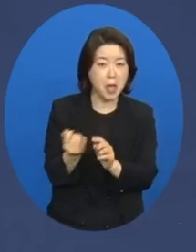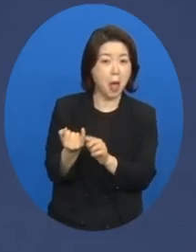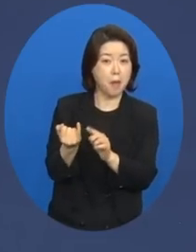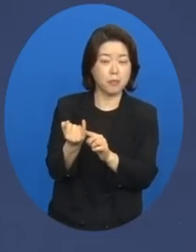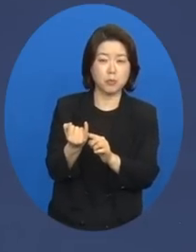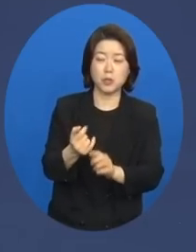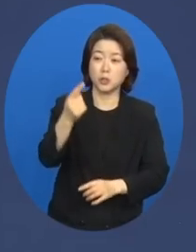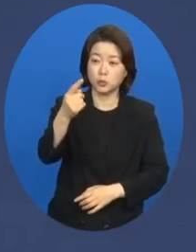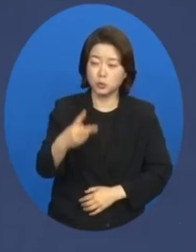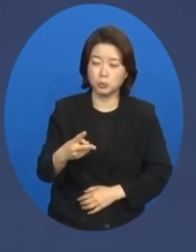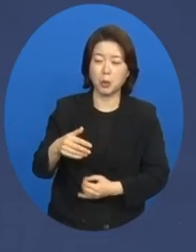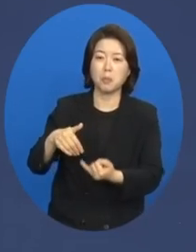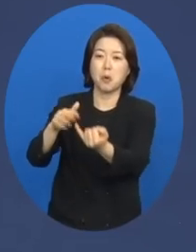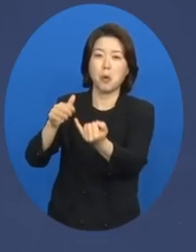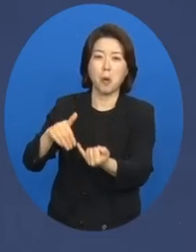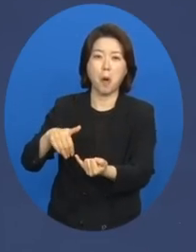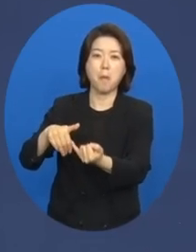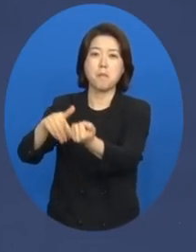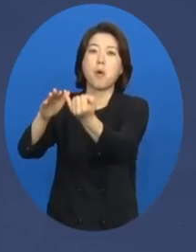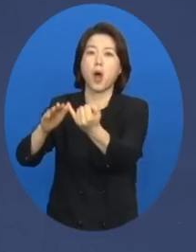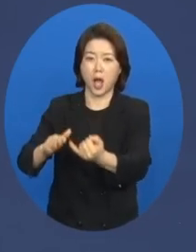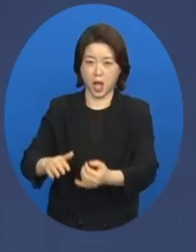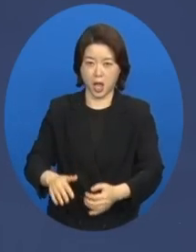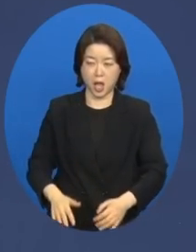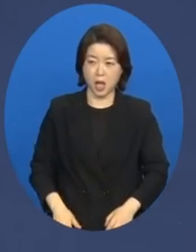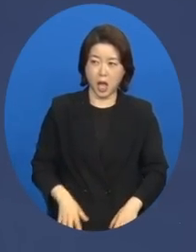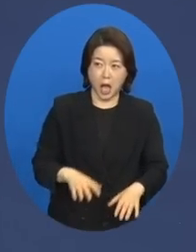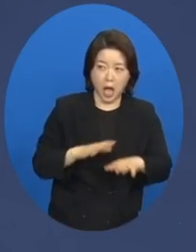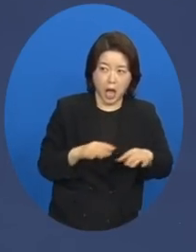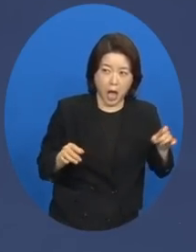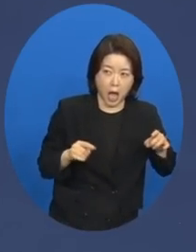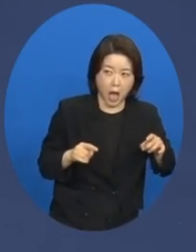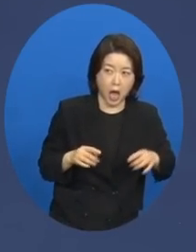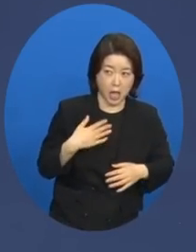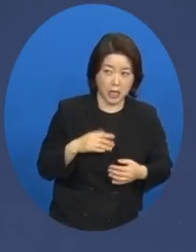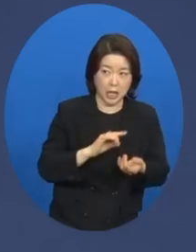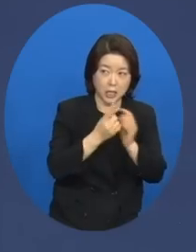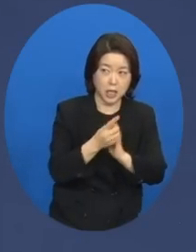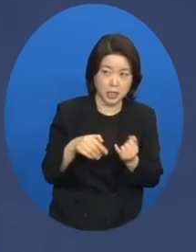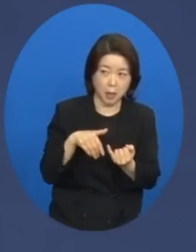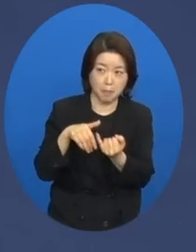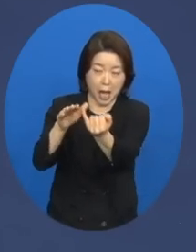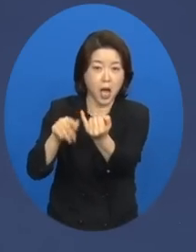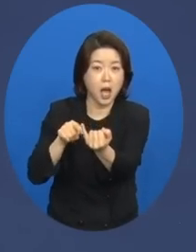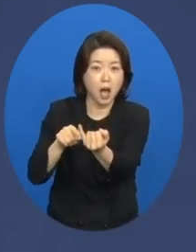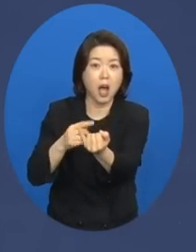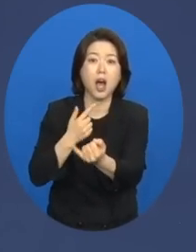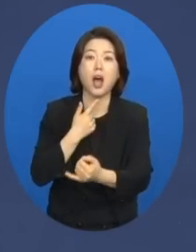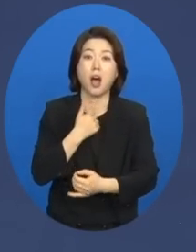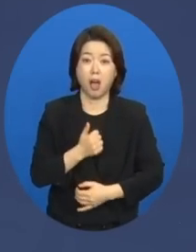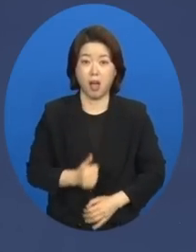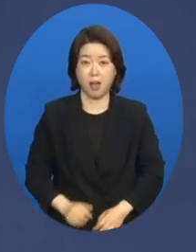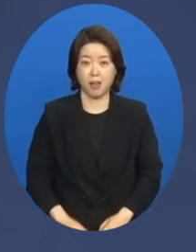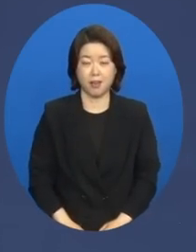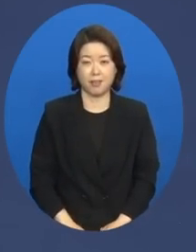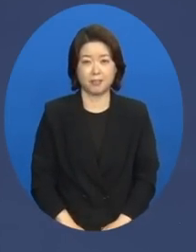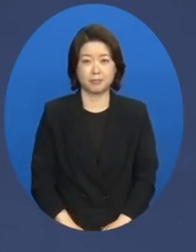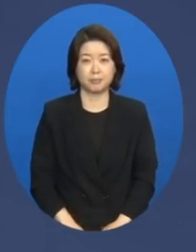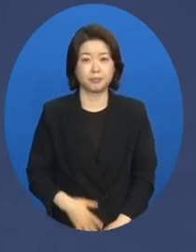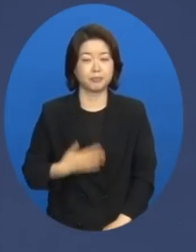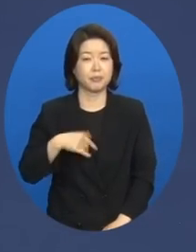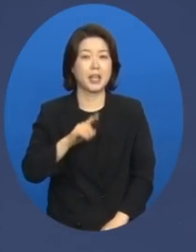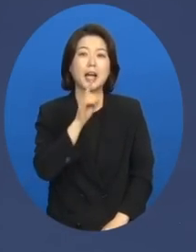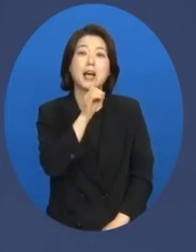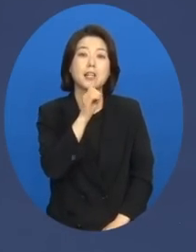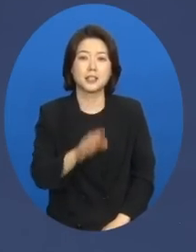두 번이나 이렇게 솔직한 말로 두려워서 왕한테 팔았던 그런 전력이 있어요. 제가 그